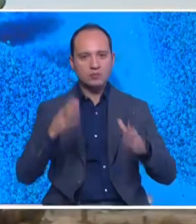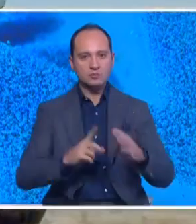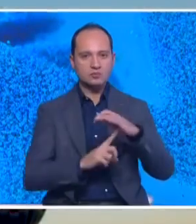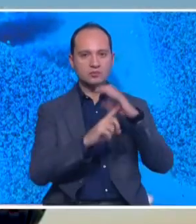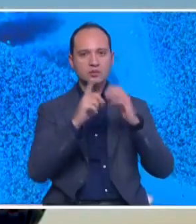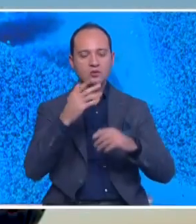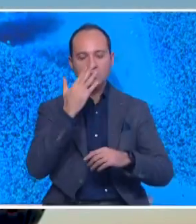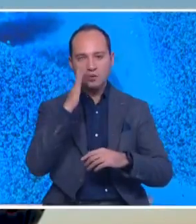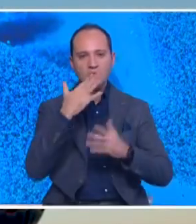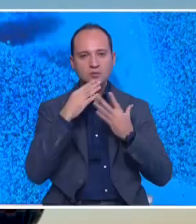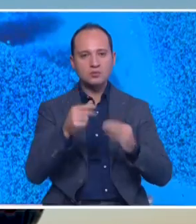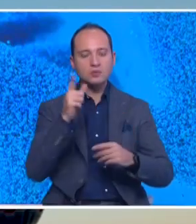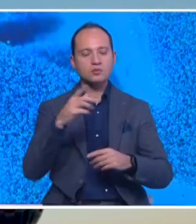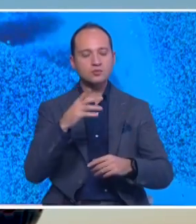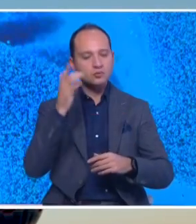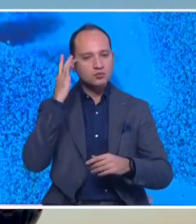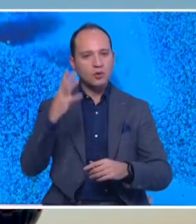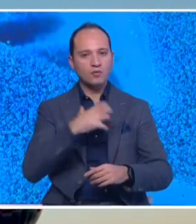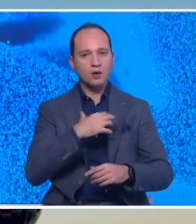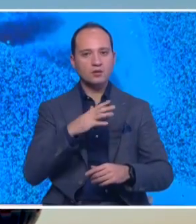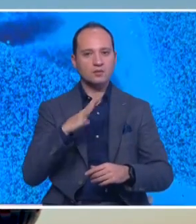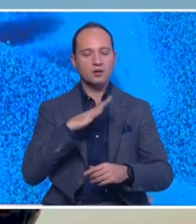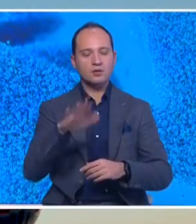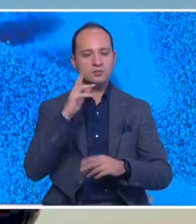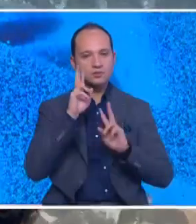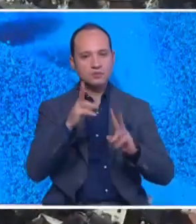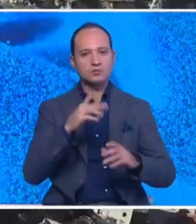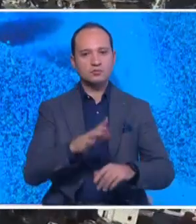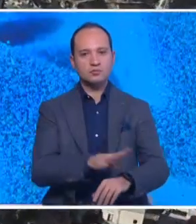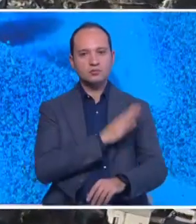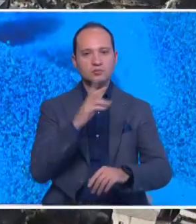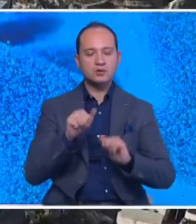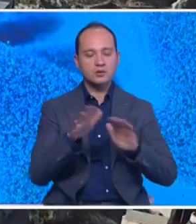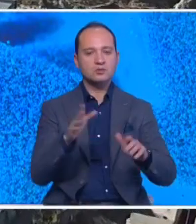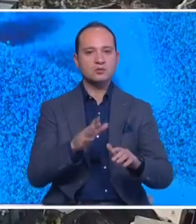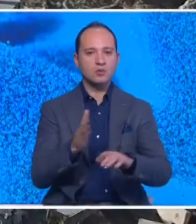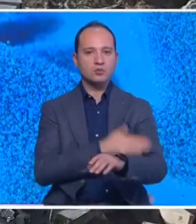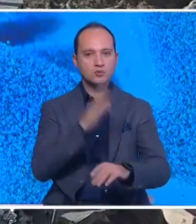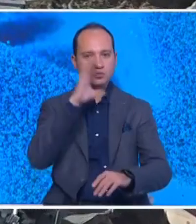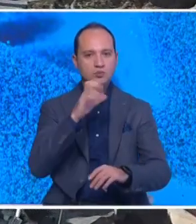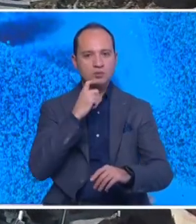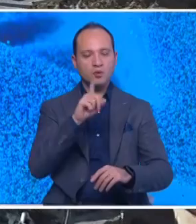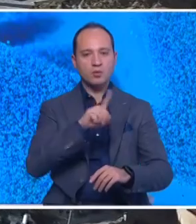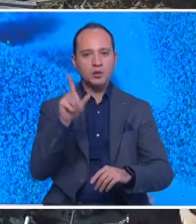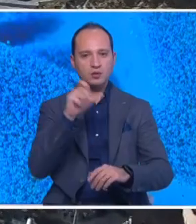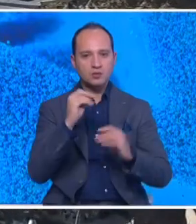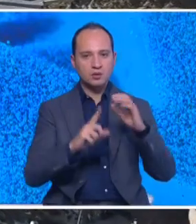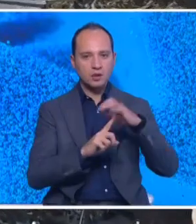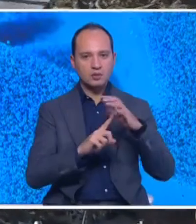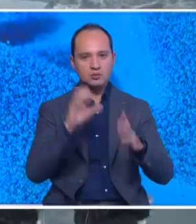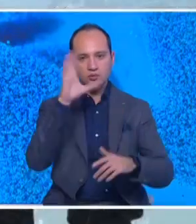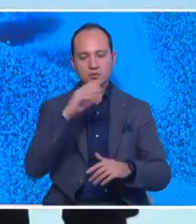doğa harikası kültürel varlıkları gören herkesi büyülüyor salgın öncesi turizm sezonu 11 aya uzayan Kapadokya'da